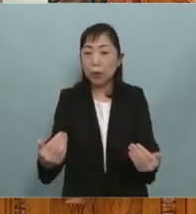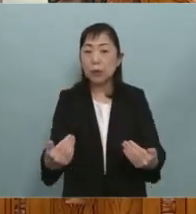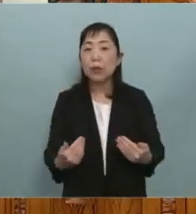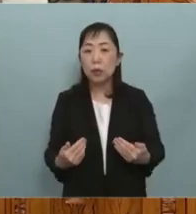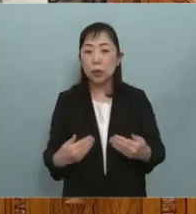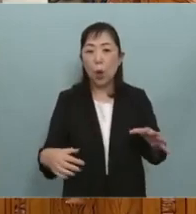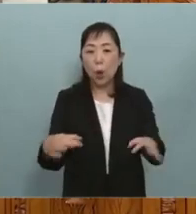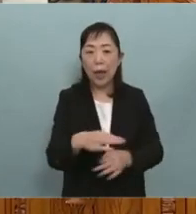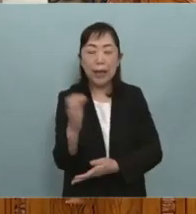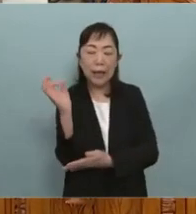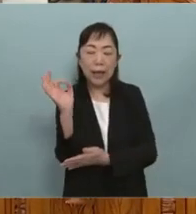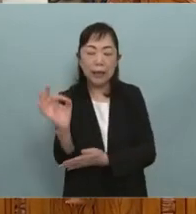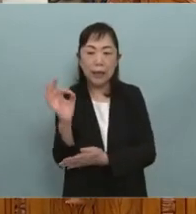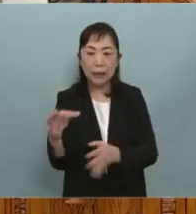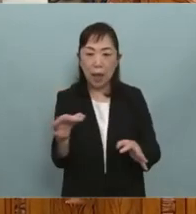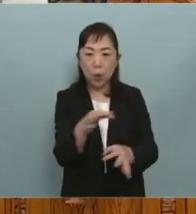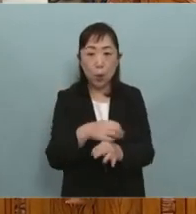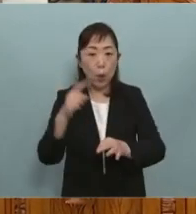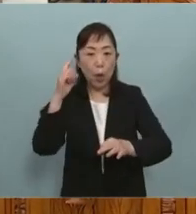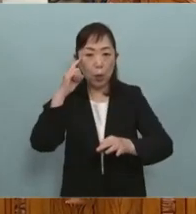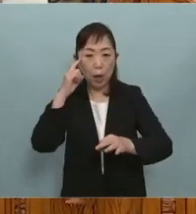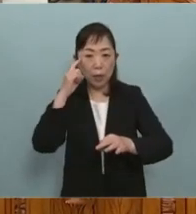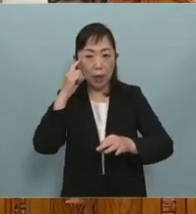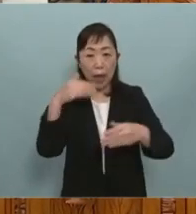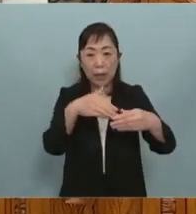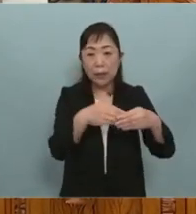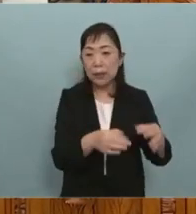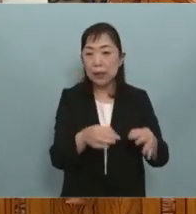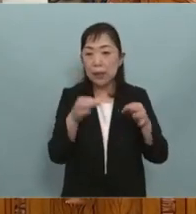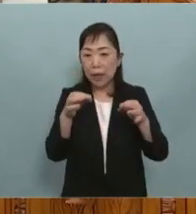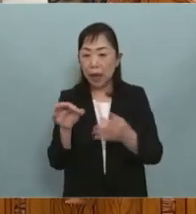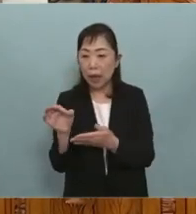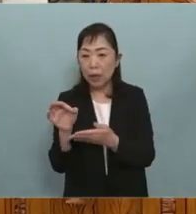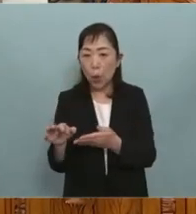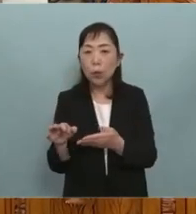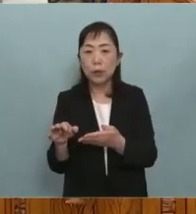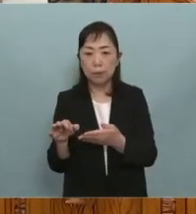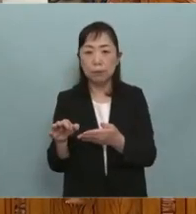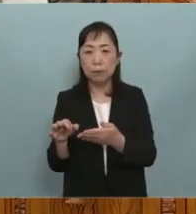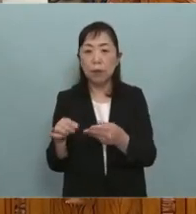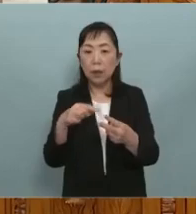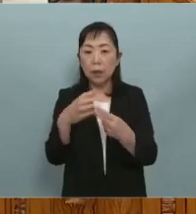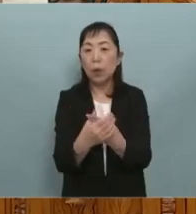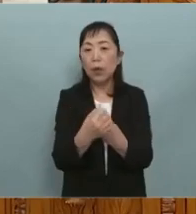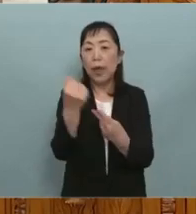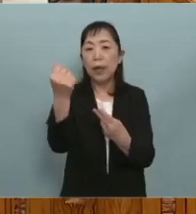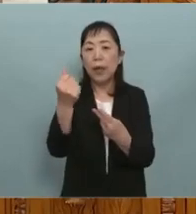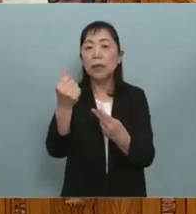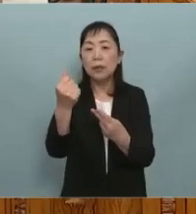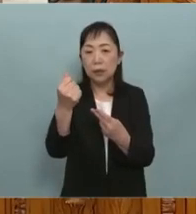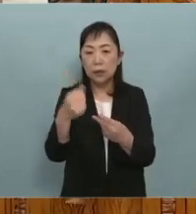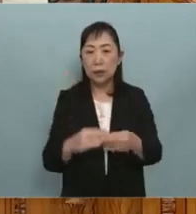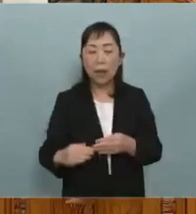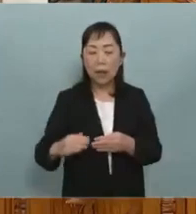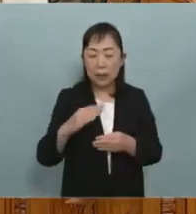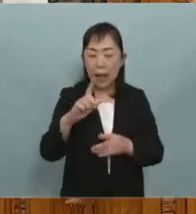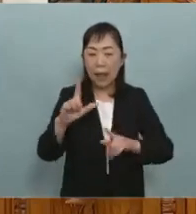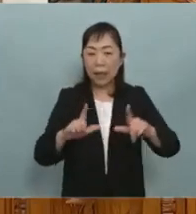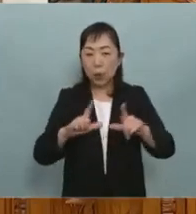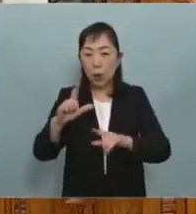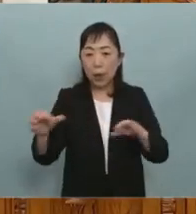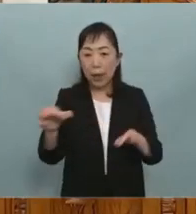財政運営を行い賃上げと資が牽引する成長型経済を実現し